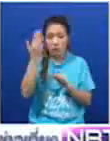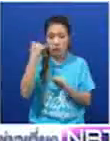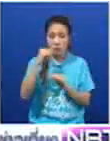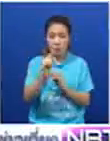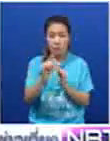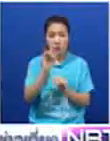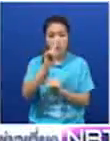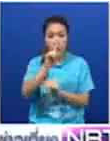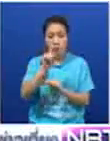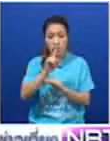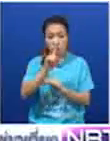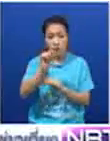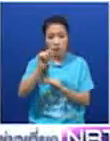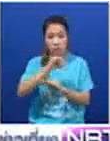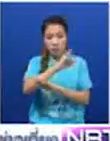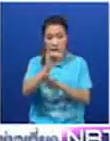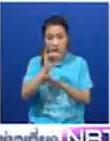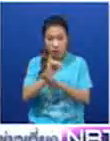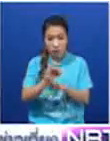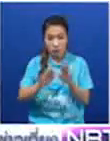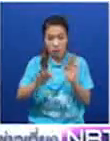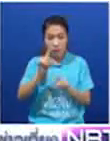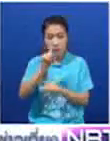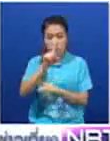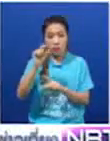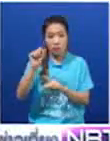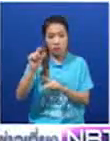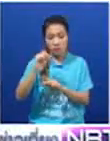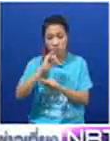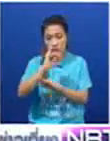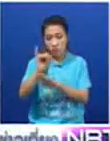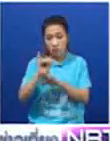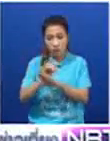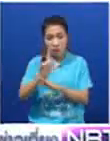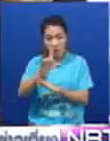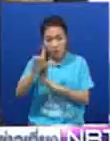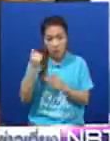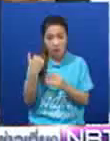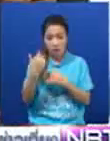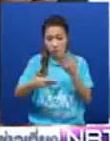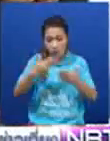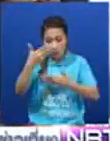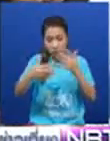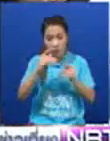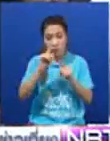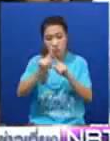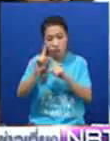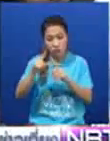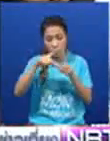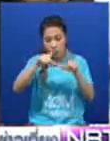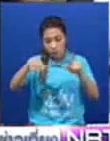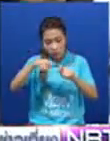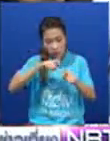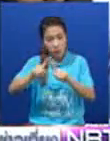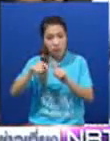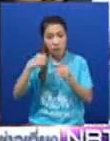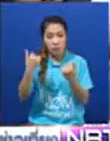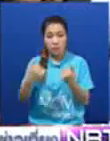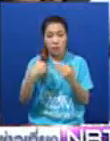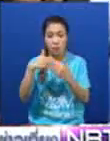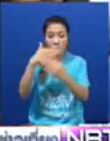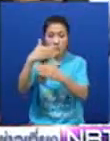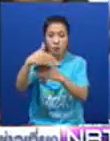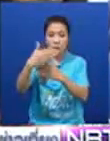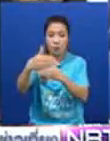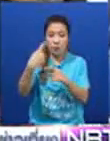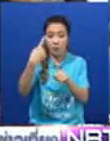5แสนไร่ด้วยงบประมาณ480ล้านบาทและยังมีเวลากำหนดจำหน่ายกรมธรรม์ประกันภัยข้าวจนถึงวันที่14